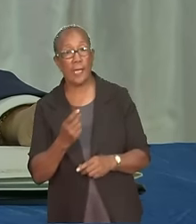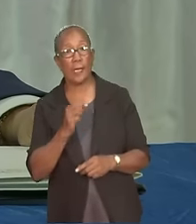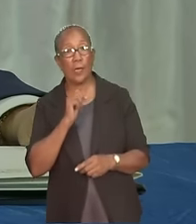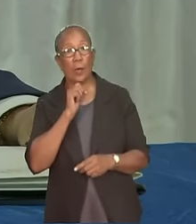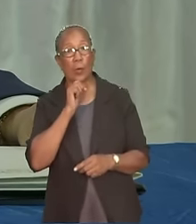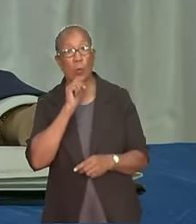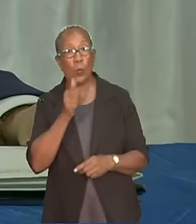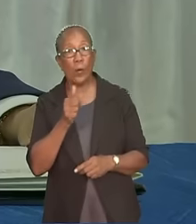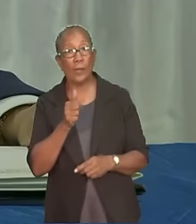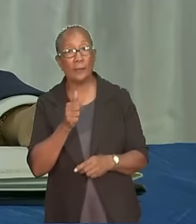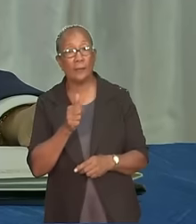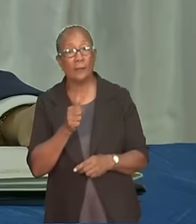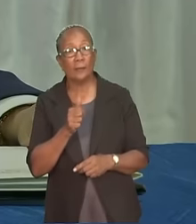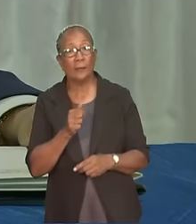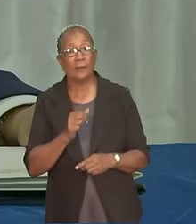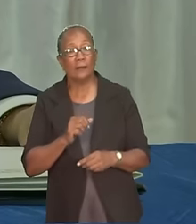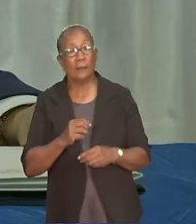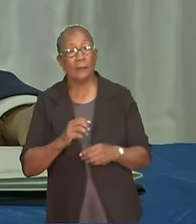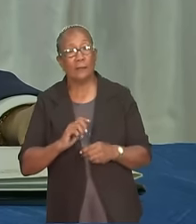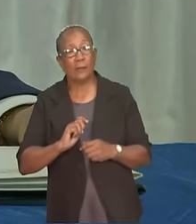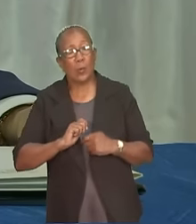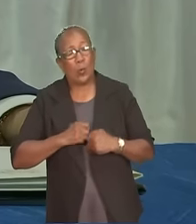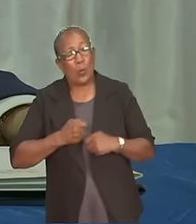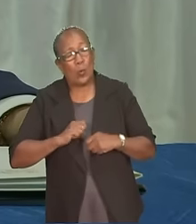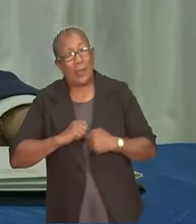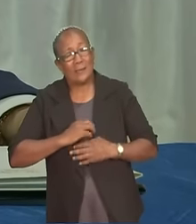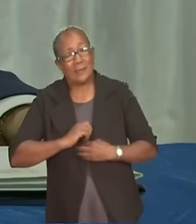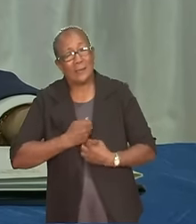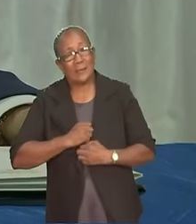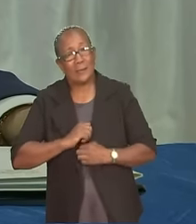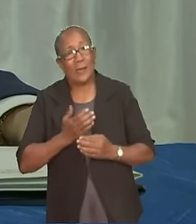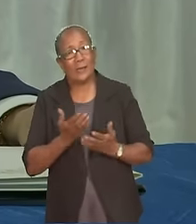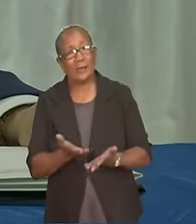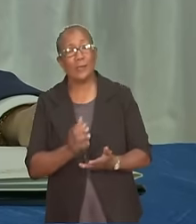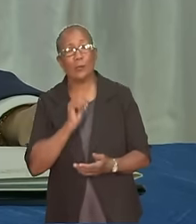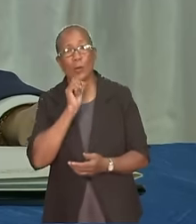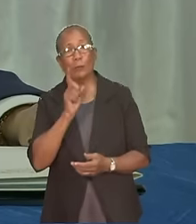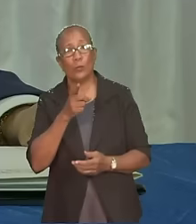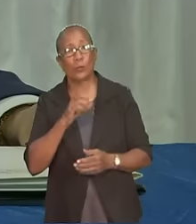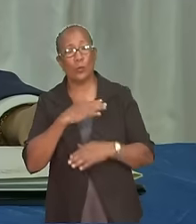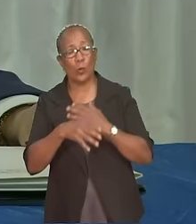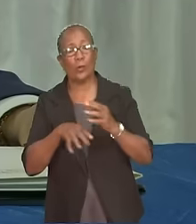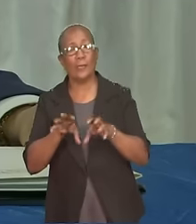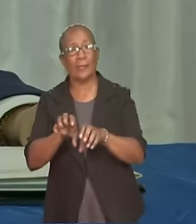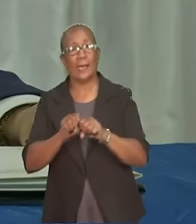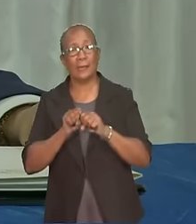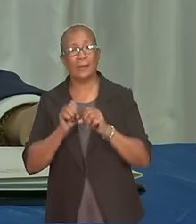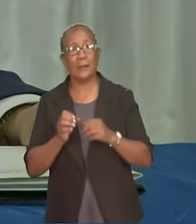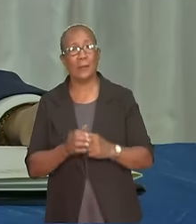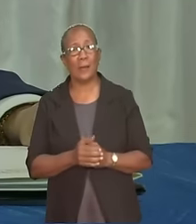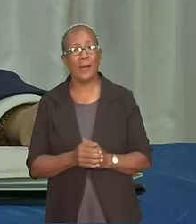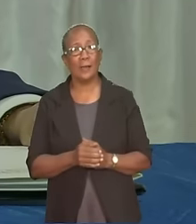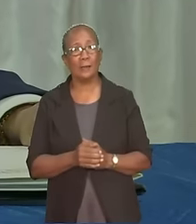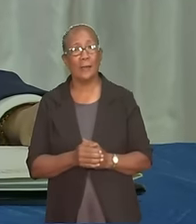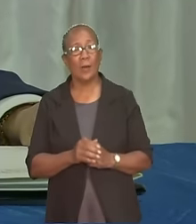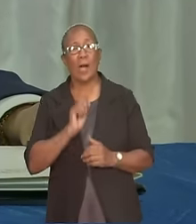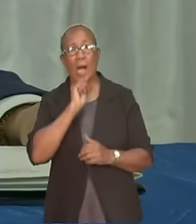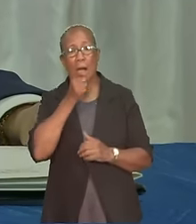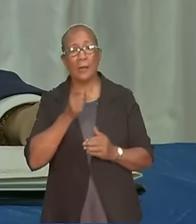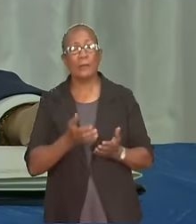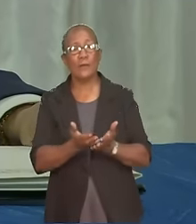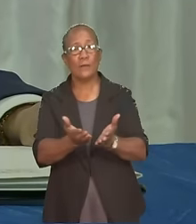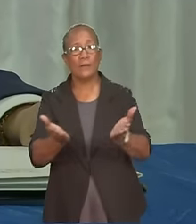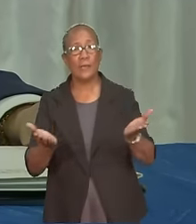de kwetsbaarheden zijn, welke de zaken zijn die aangepakt moeten worden. Ze hebben een pakket van aanbevelingen